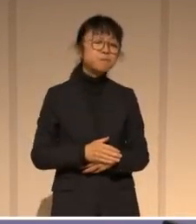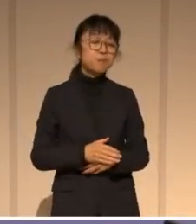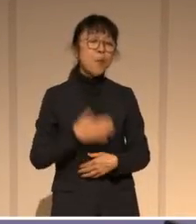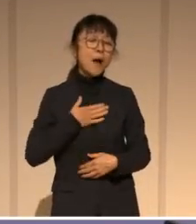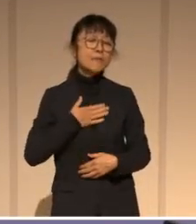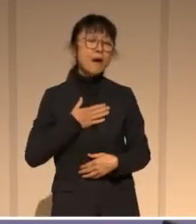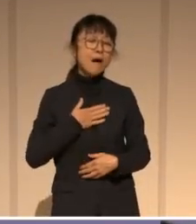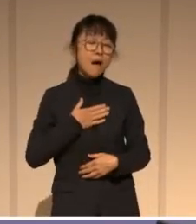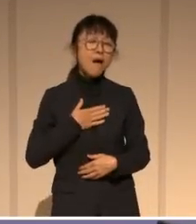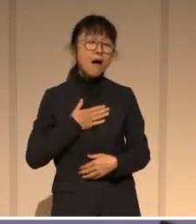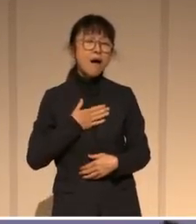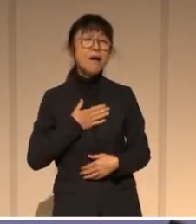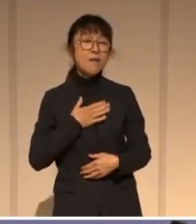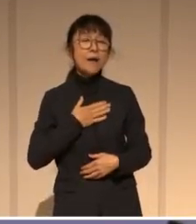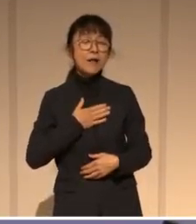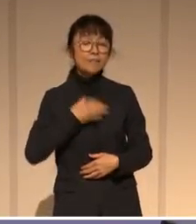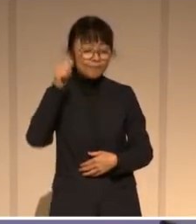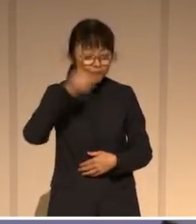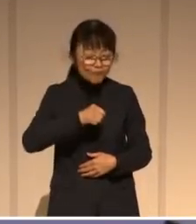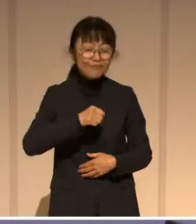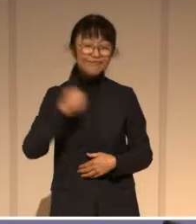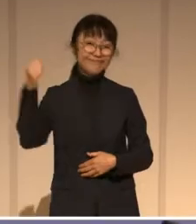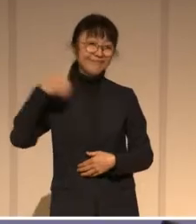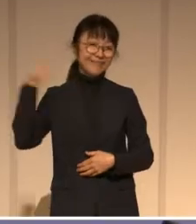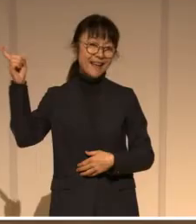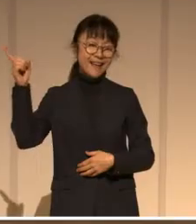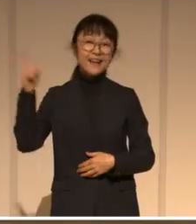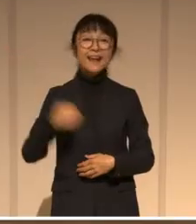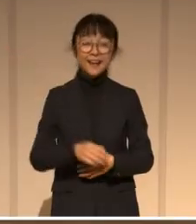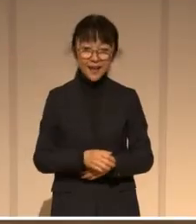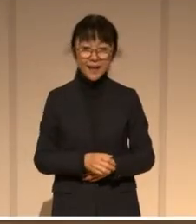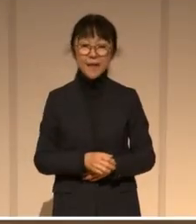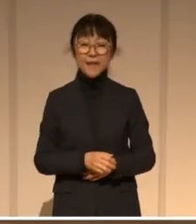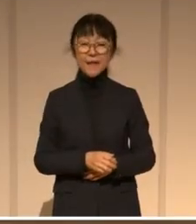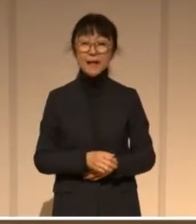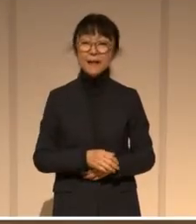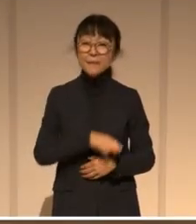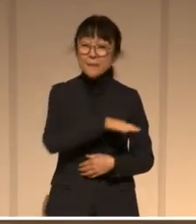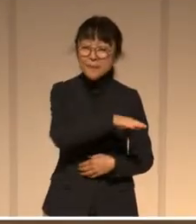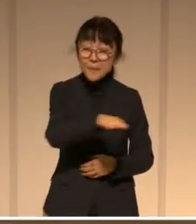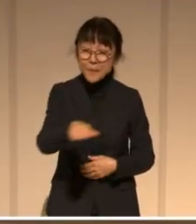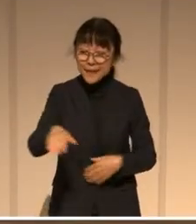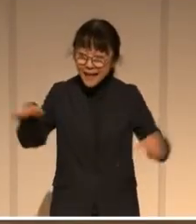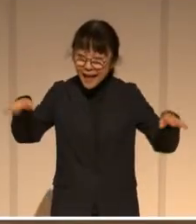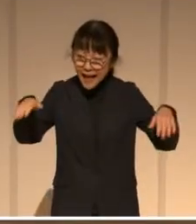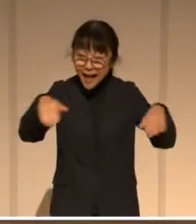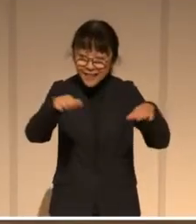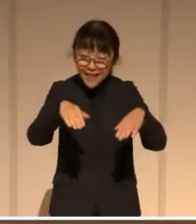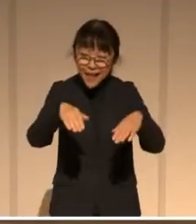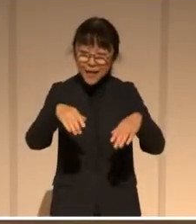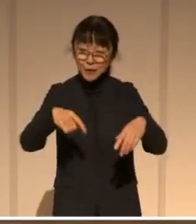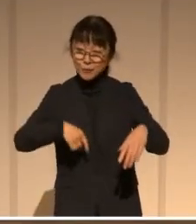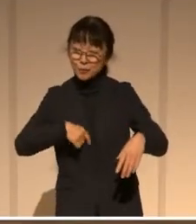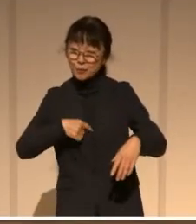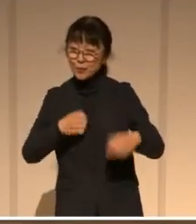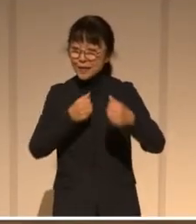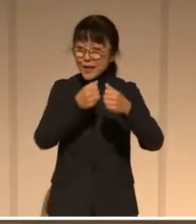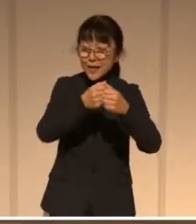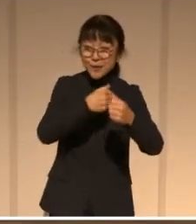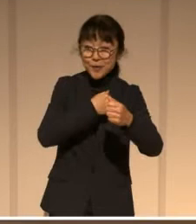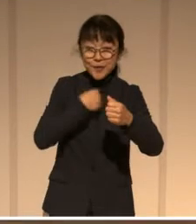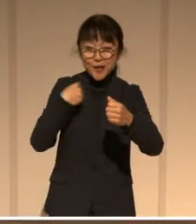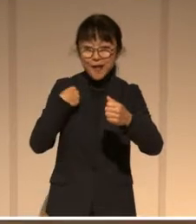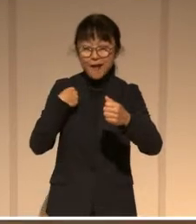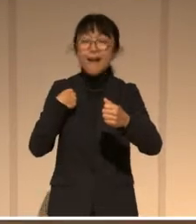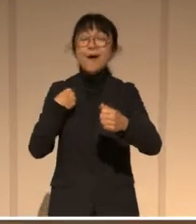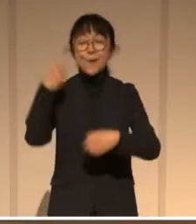課長もちょっとやってみるかみたいな感じではー際1年かけてこう周りも巻き込みつつサプリついてこの吹奏楽